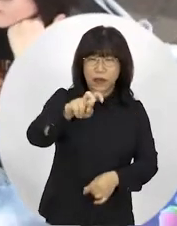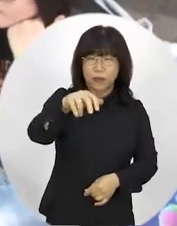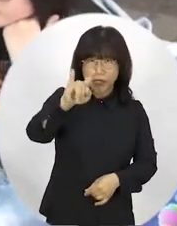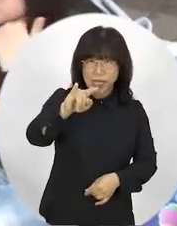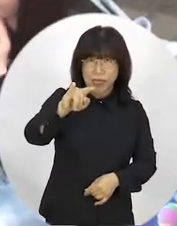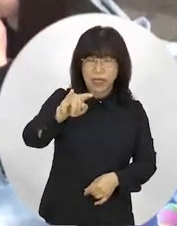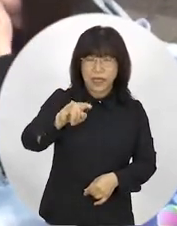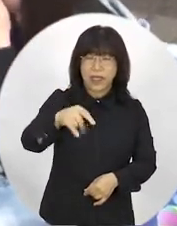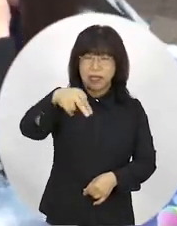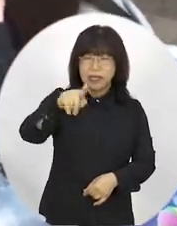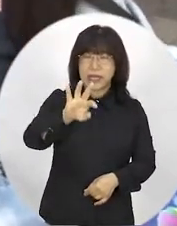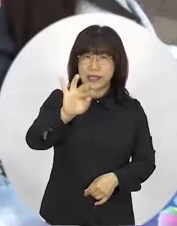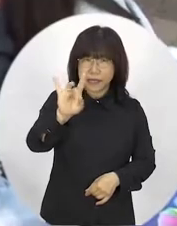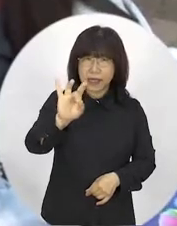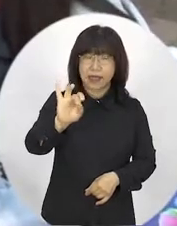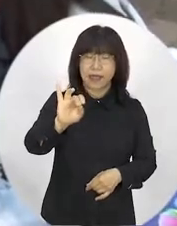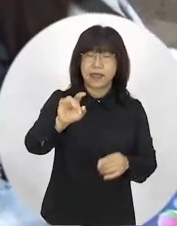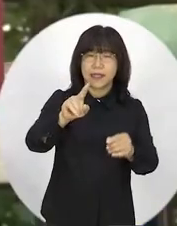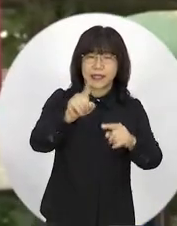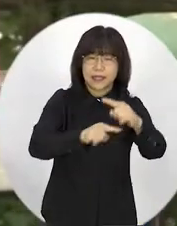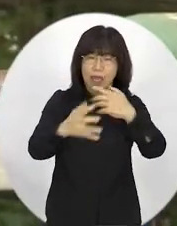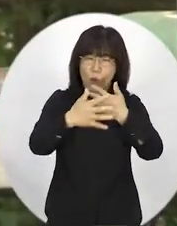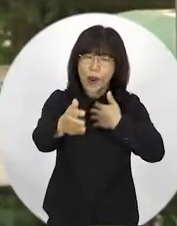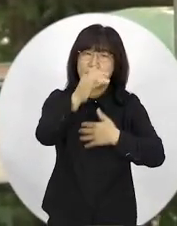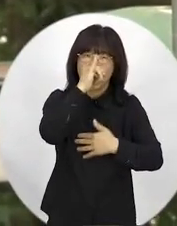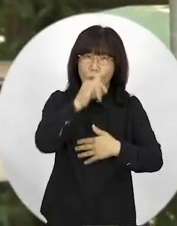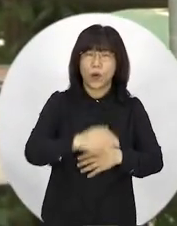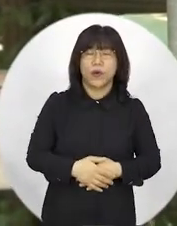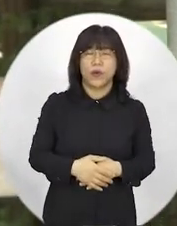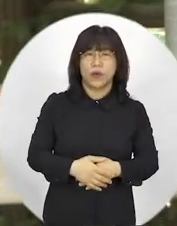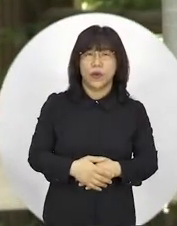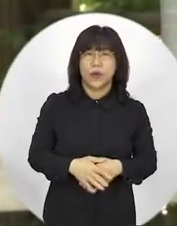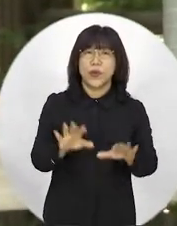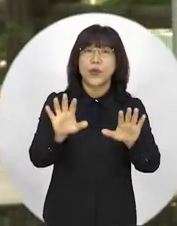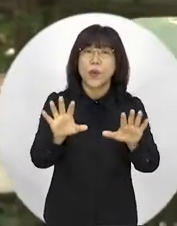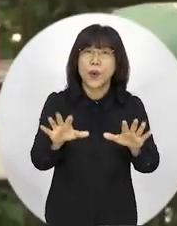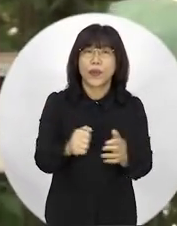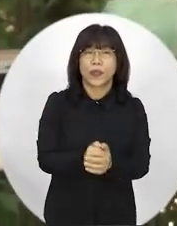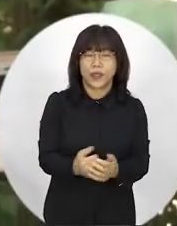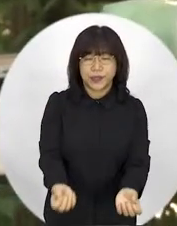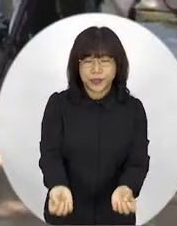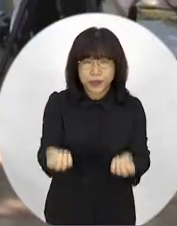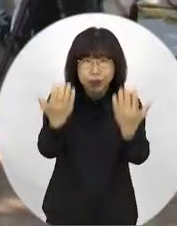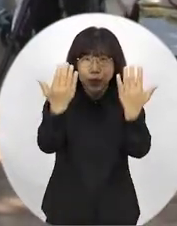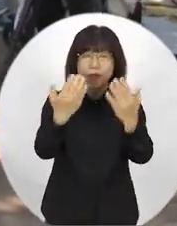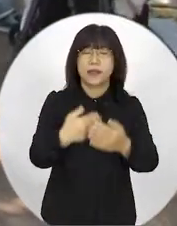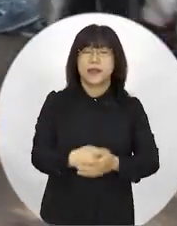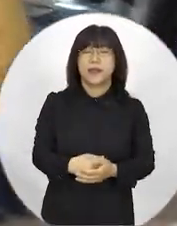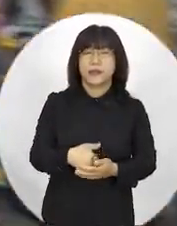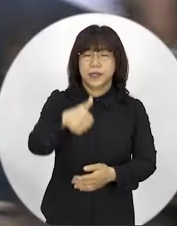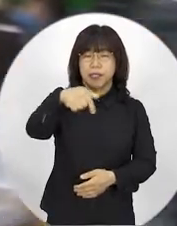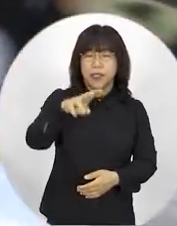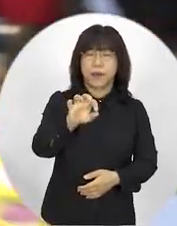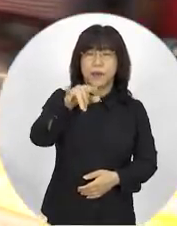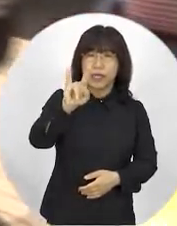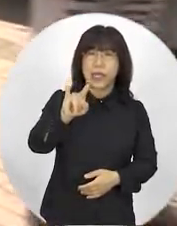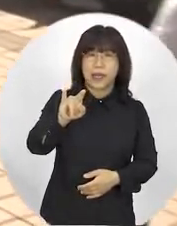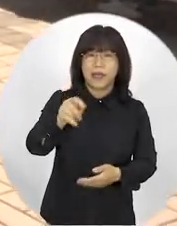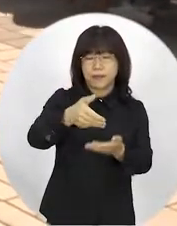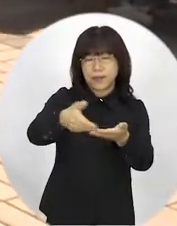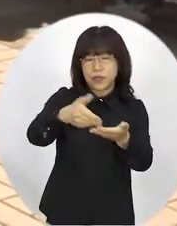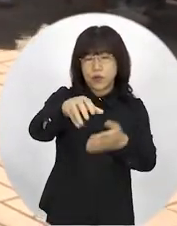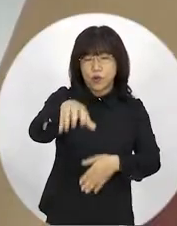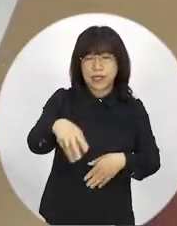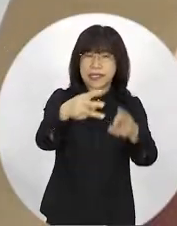17회 겸 제 전국 사생대회 를 비롯해 다양한 부대행사가 펼쳐집니다 제 17회 겸 제 전국 사생 대회 맨